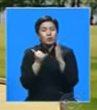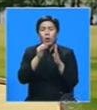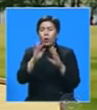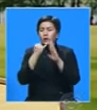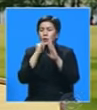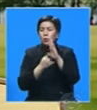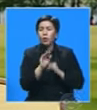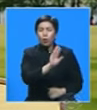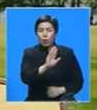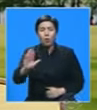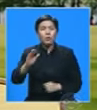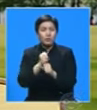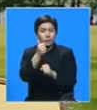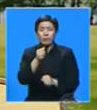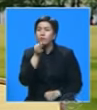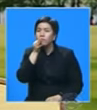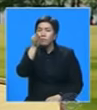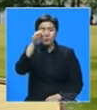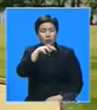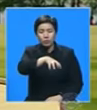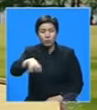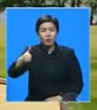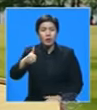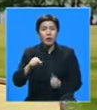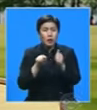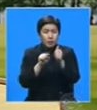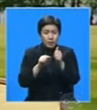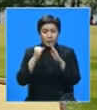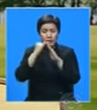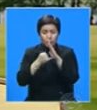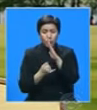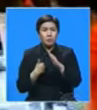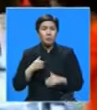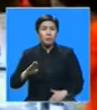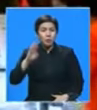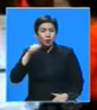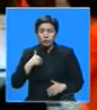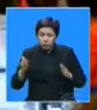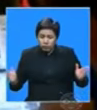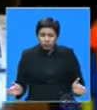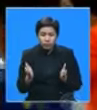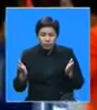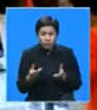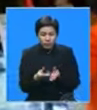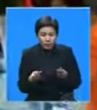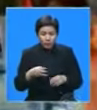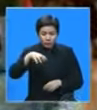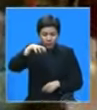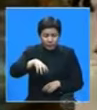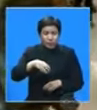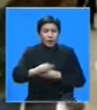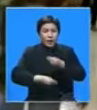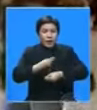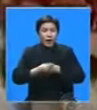ๆซึ่งไม่เป็นประโยชน์นะครับผมทราบว่าในบางอำเภอบางจังหวัดเอกชนนะครับได้ให้การสนับสนุนได้ให้ความรู้ครอบพื้นที่ในศูนย์การ